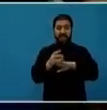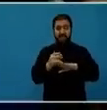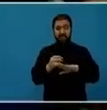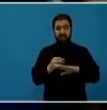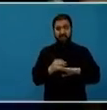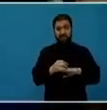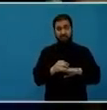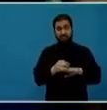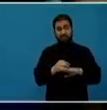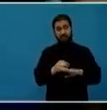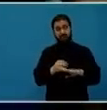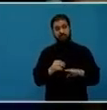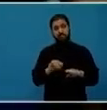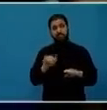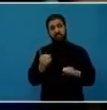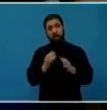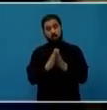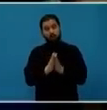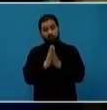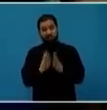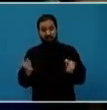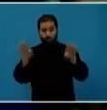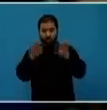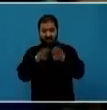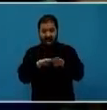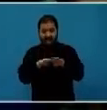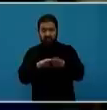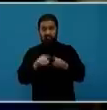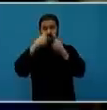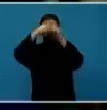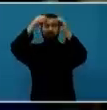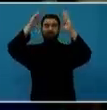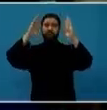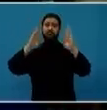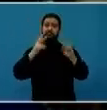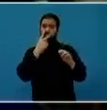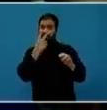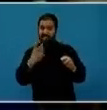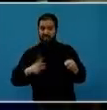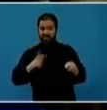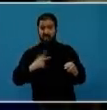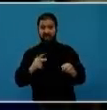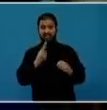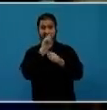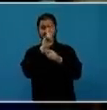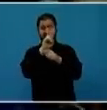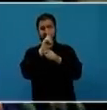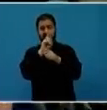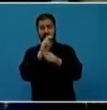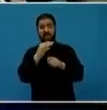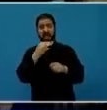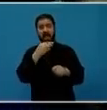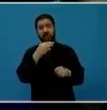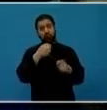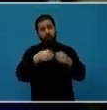și la rugăciunile de înmormântare. Deci biserica vedem că este foarte atentă cu rostirea pe care omul o face